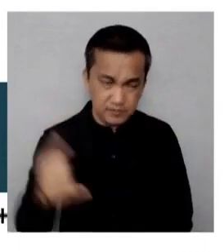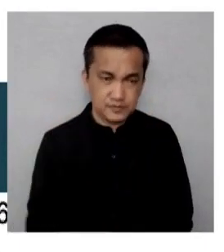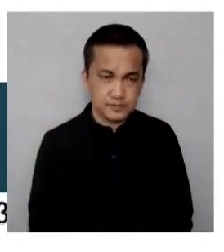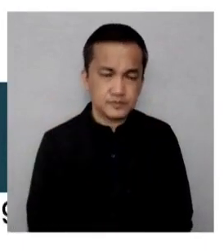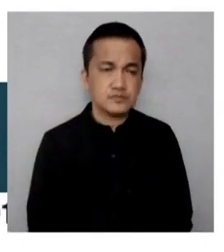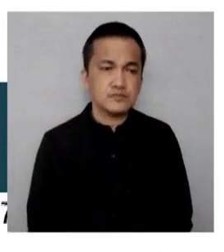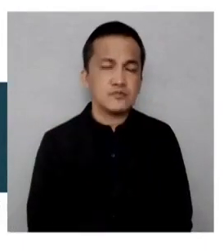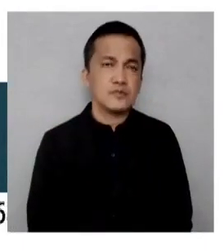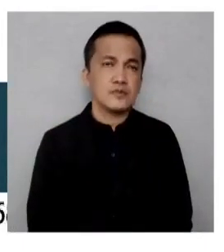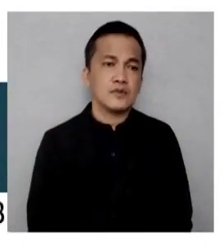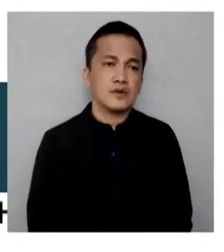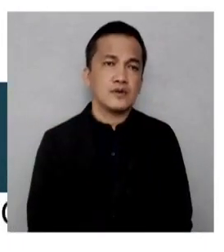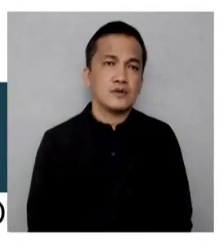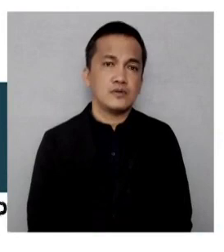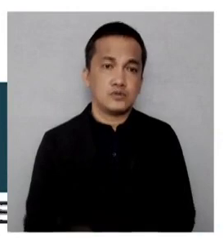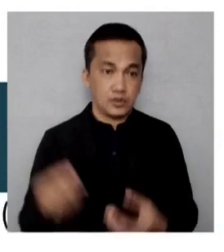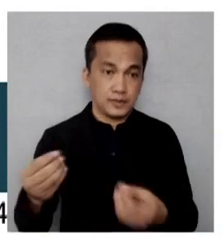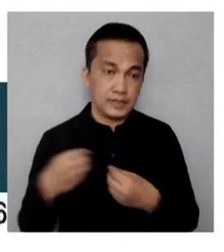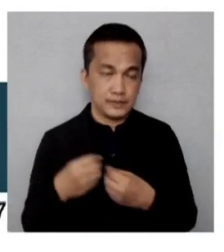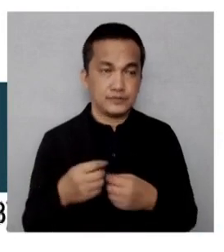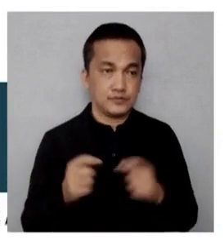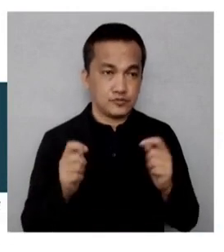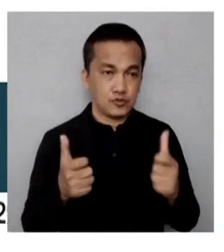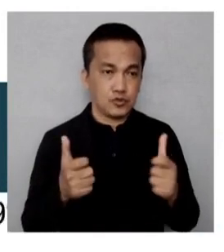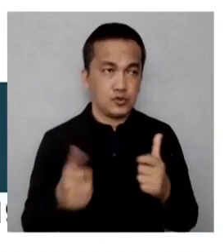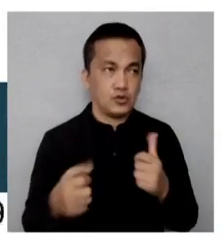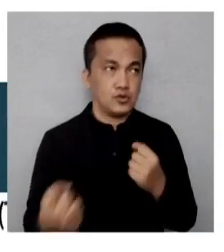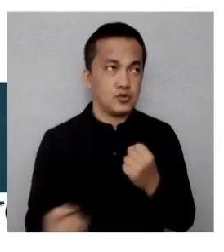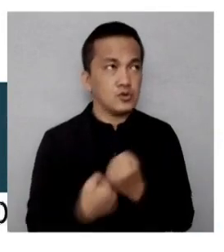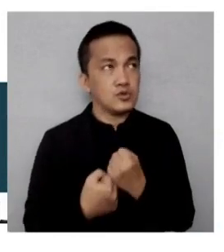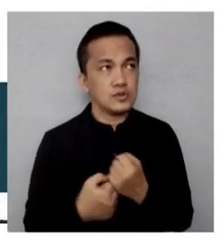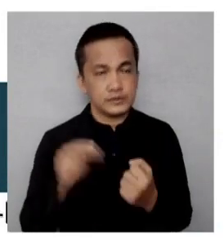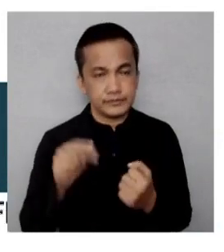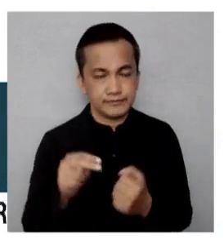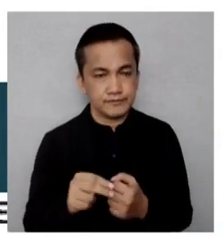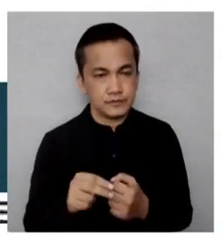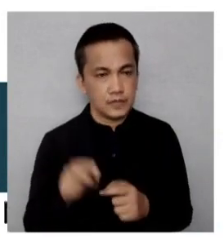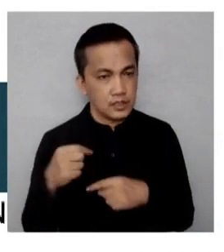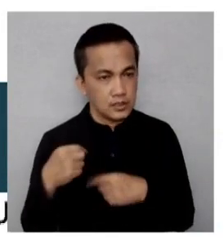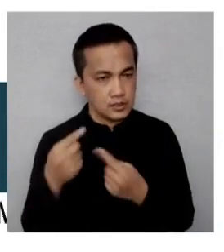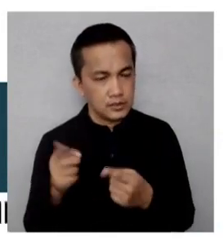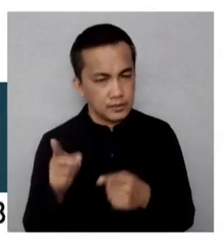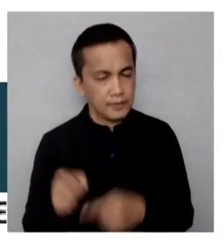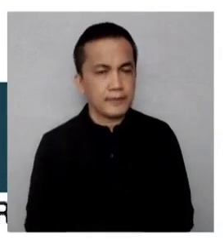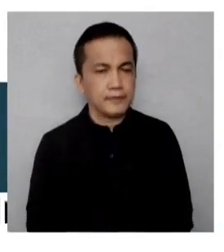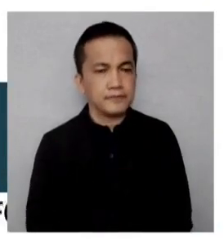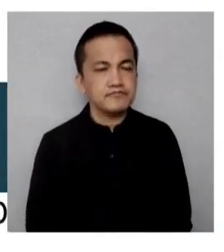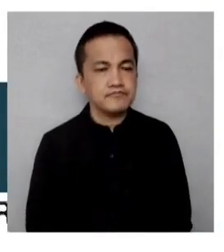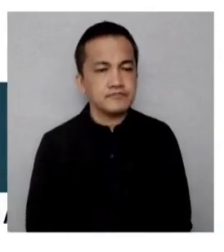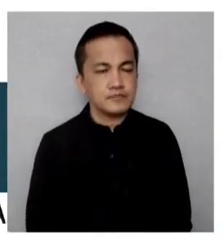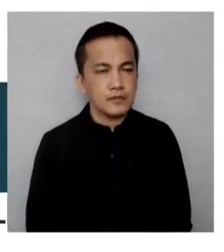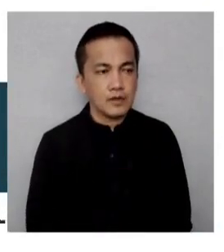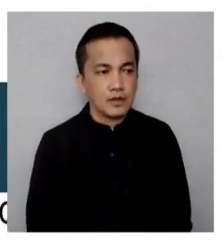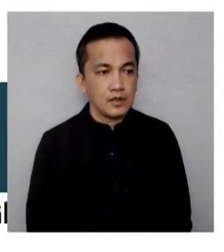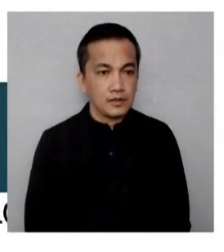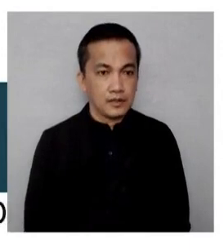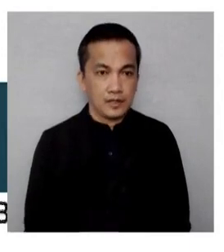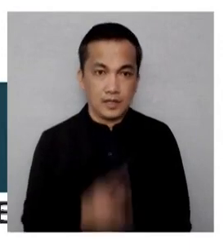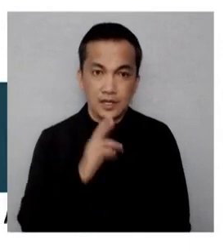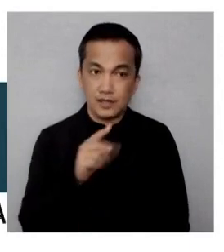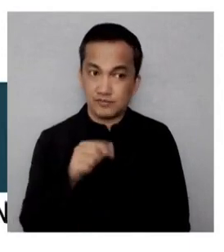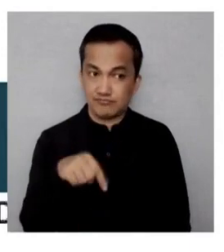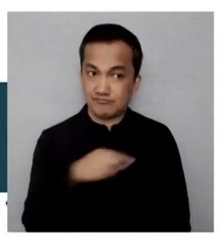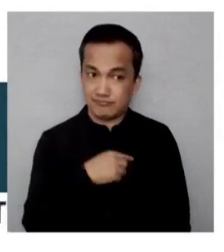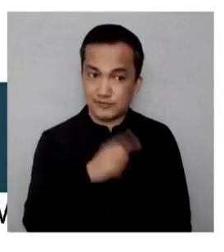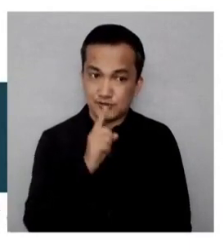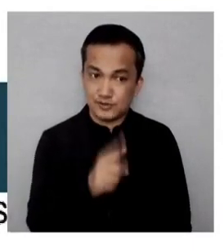ng tulong yung mga nangangailangan ng tulong at that point, no? Yes. Sigurado ba tayo na may ganun, na